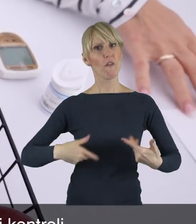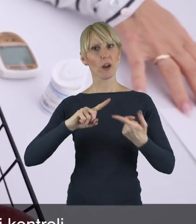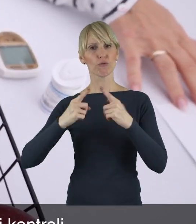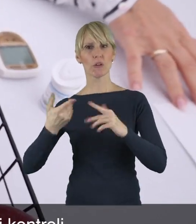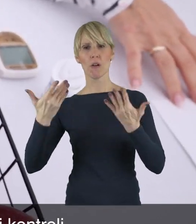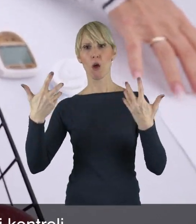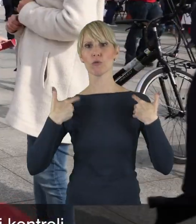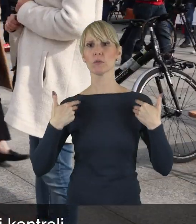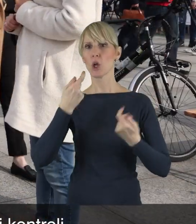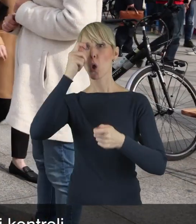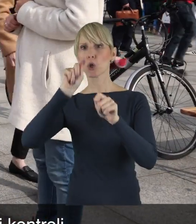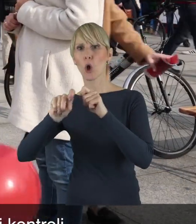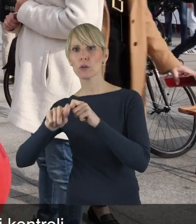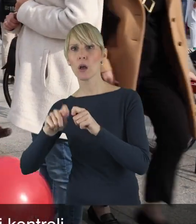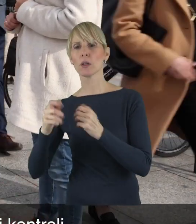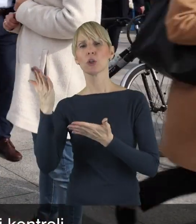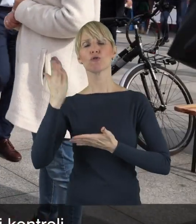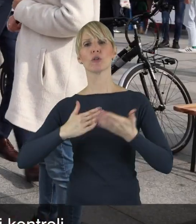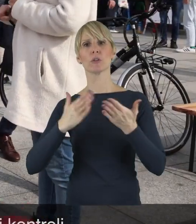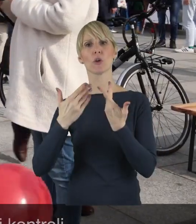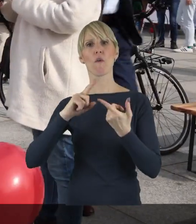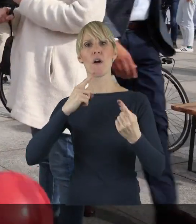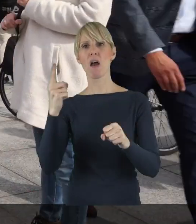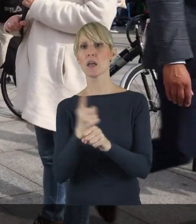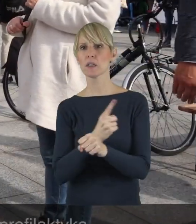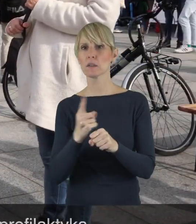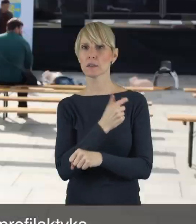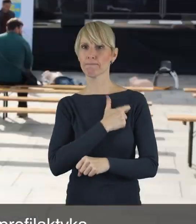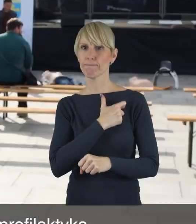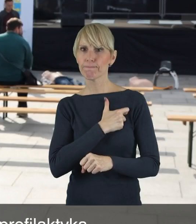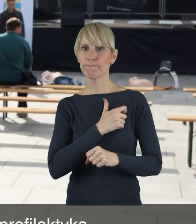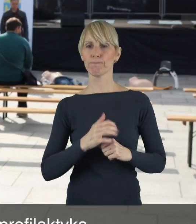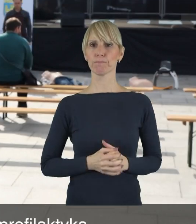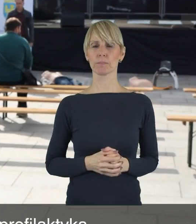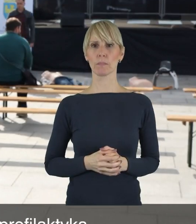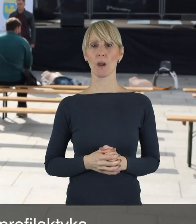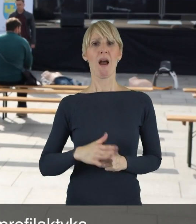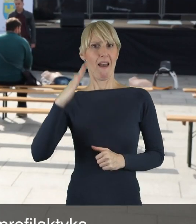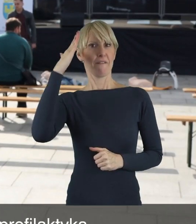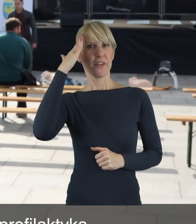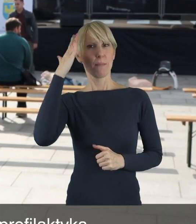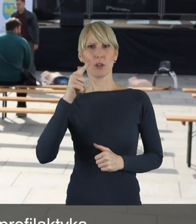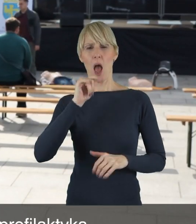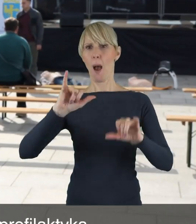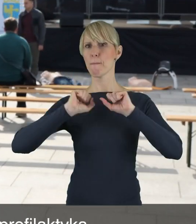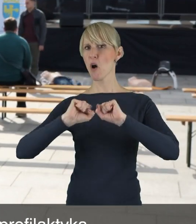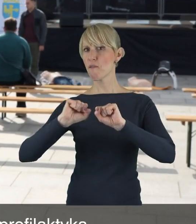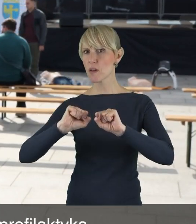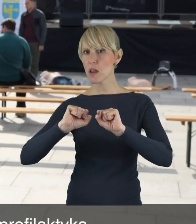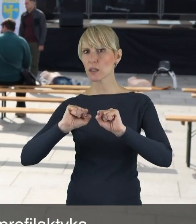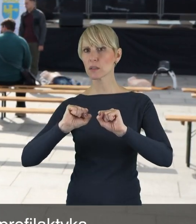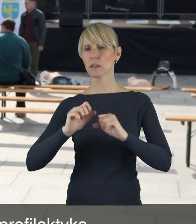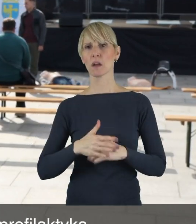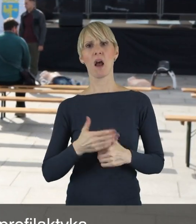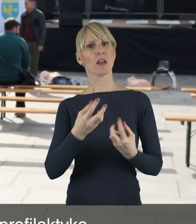i konieczności kontroli czynników ryzyka sercowo-naczyniowego. Wszyscy wiemy, proszę Państwa, jak ważna jest profilaktyka, zwłaszcza w